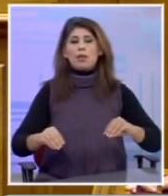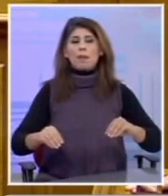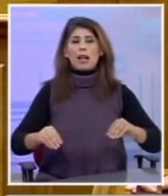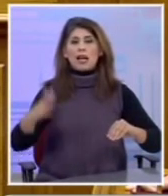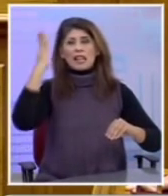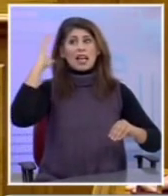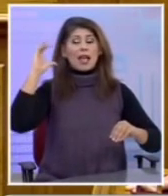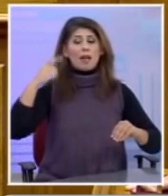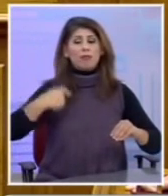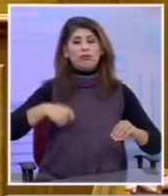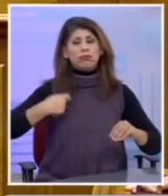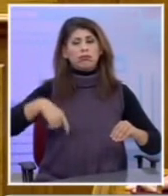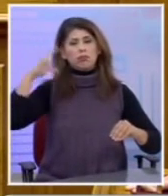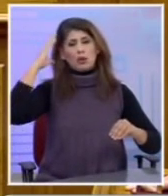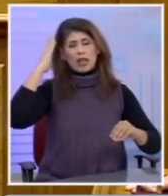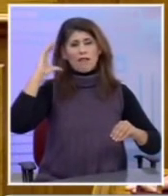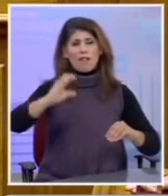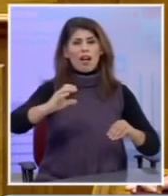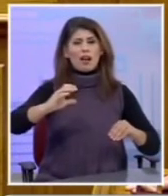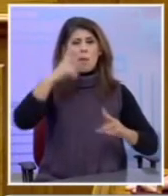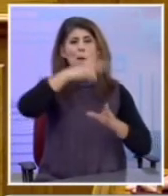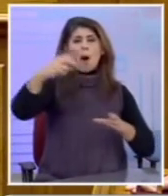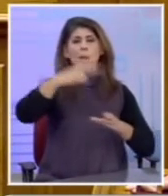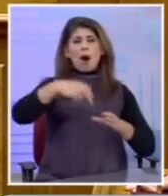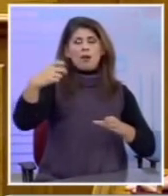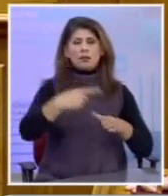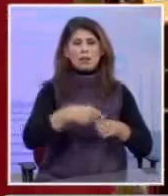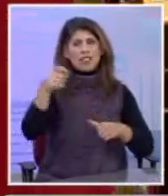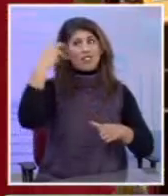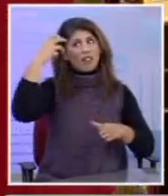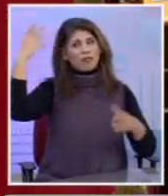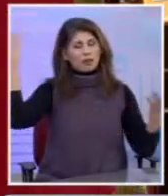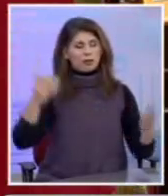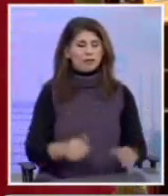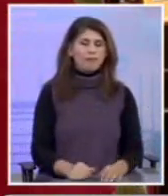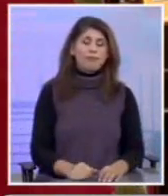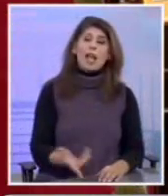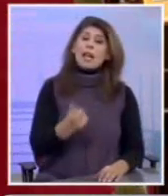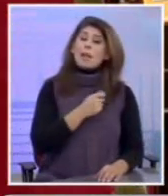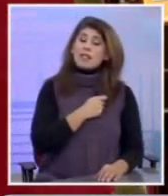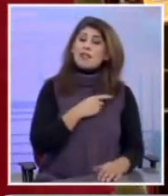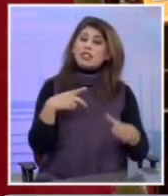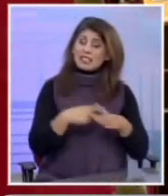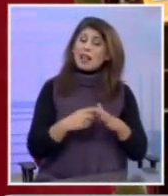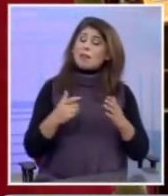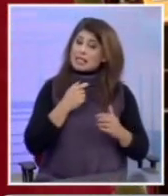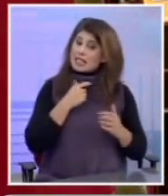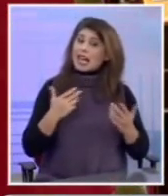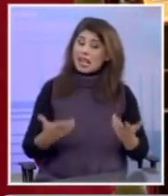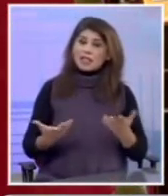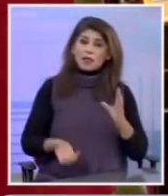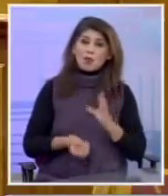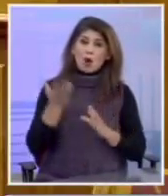κεφάλαια και άλλα τέτοια εφάνταστα. Καταρχάς, το να θεωρείτε ότι οι τράπεζες χρειάστηκαν